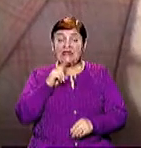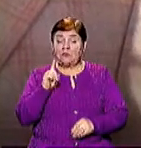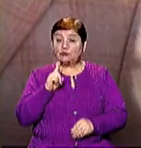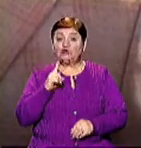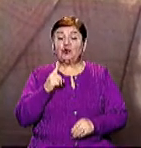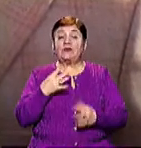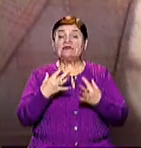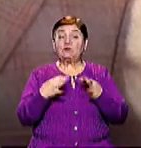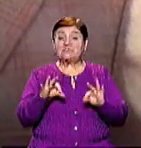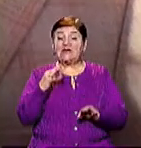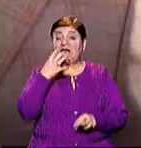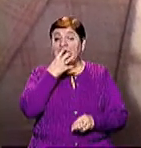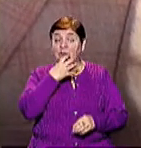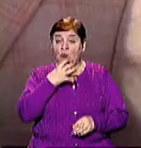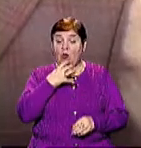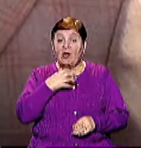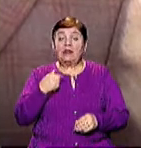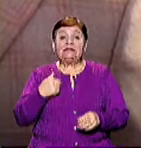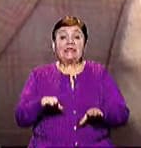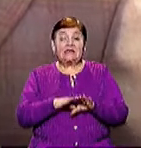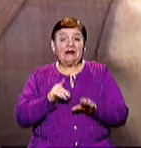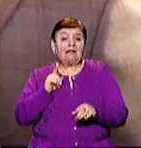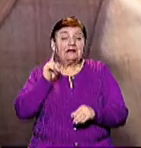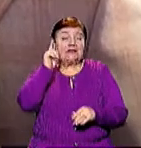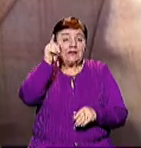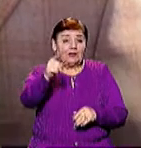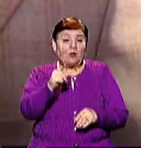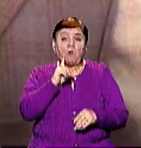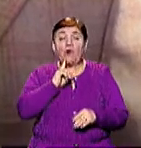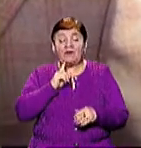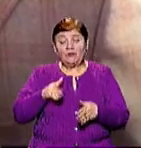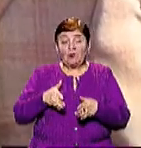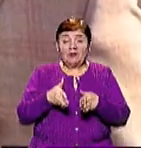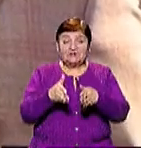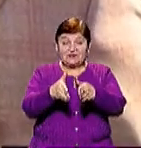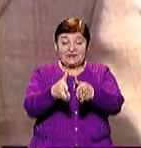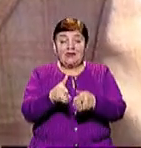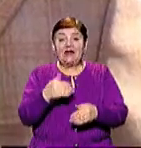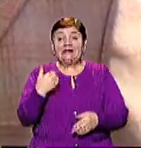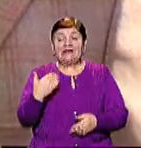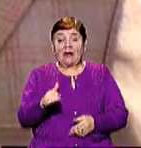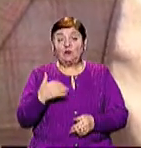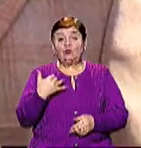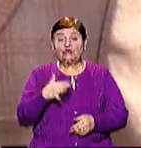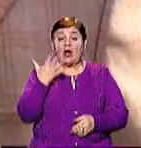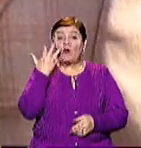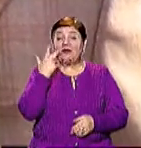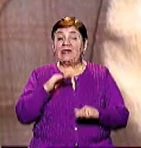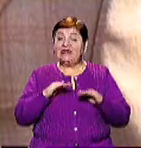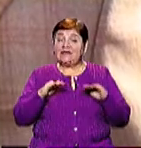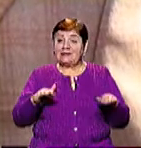але котельня достатньо далеко знаходиться від садочка, це тепло має дійти. Але вже на момент, коли діти лягали